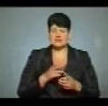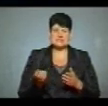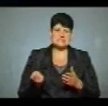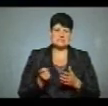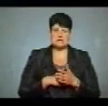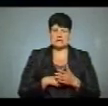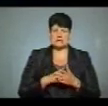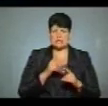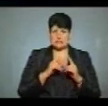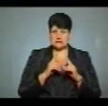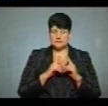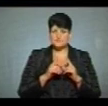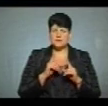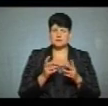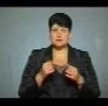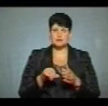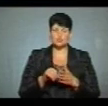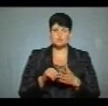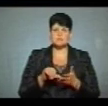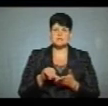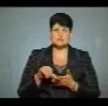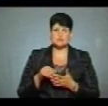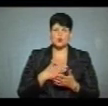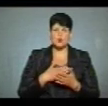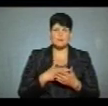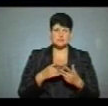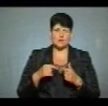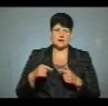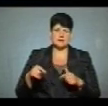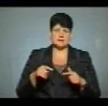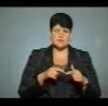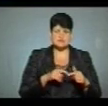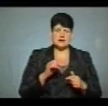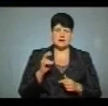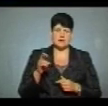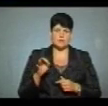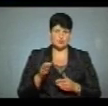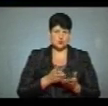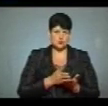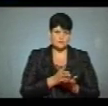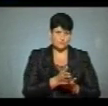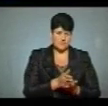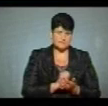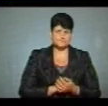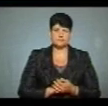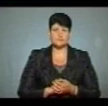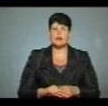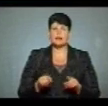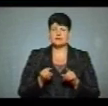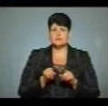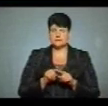нарада. В нараді брали участь представники громадських організацій екологічного спрямування. Крім